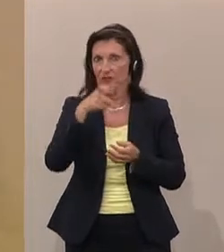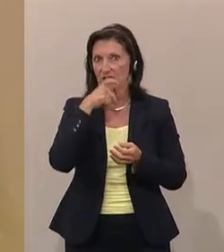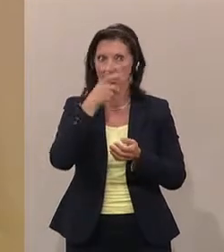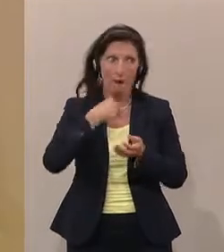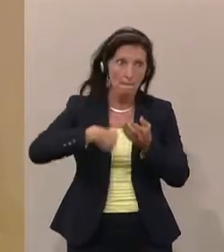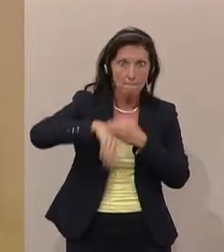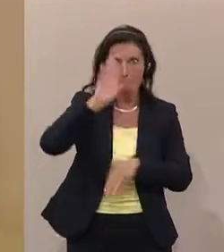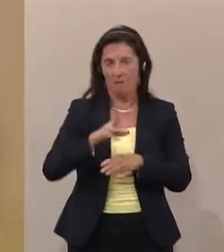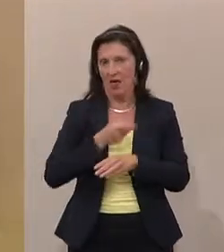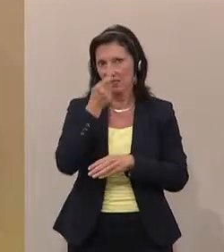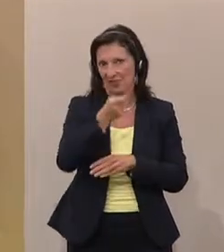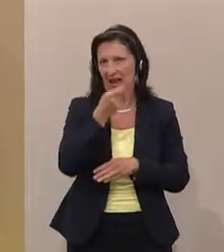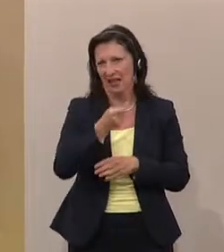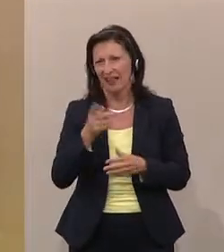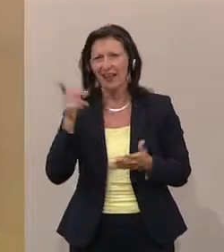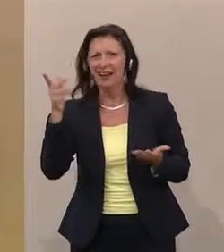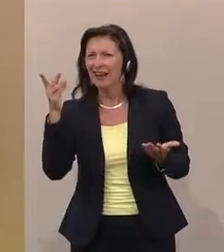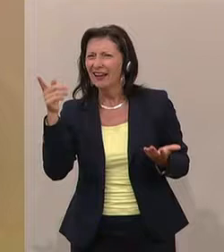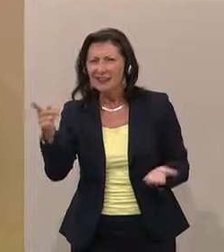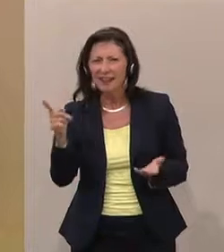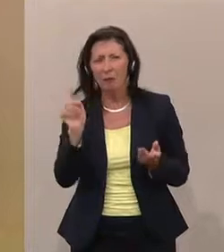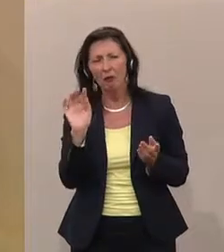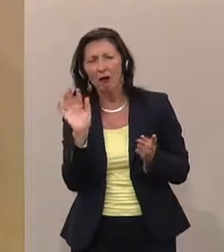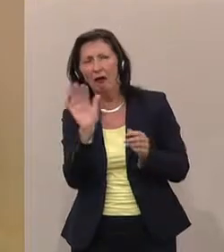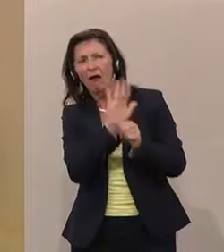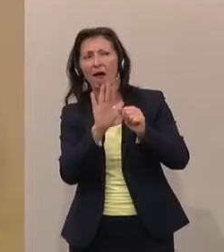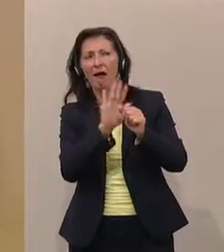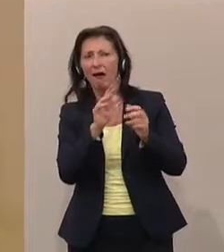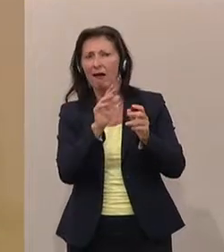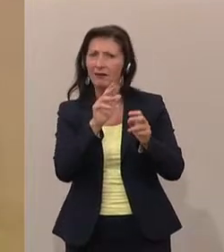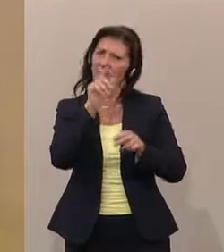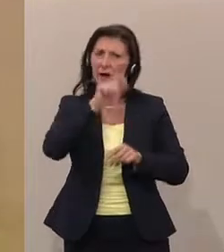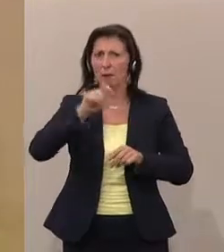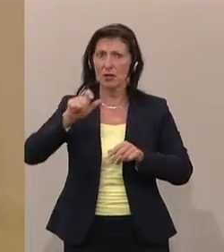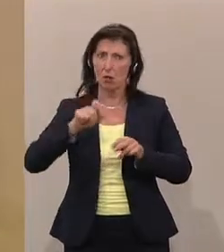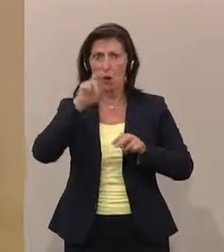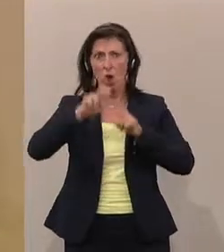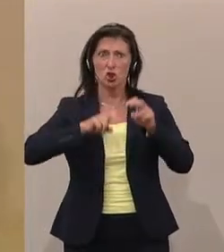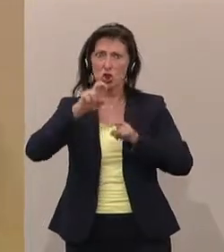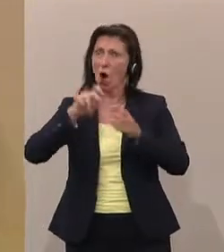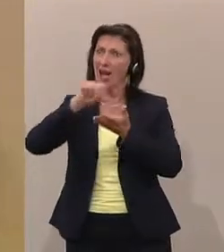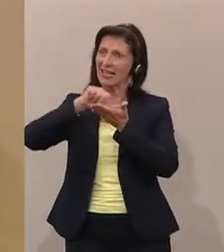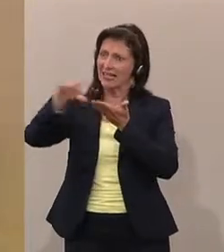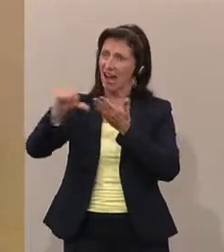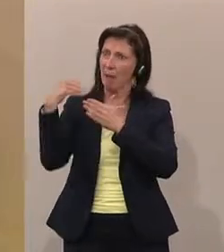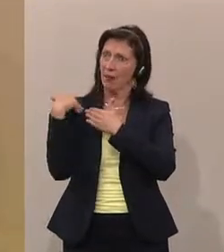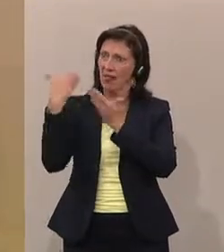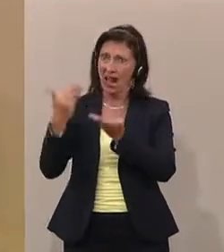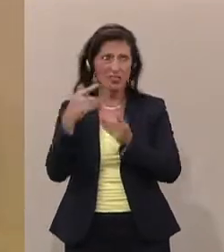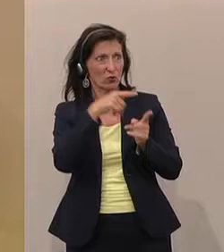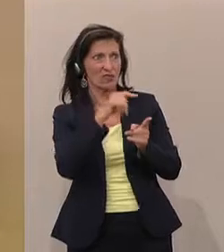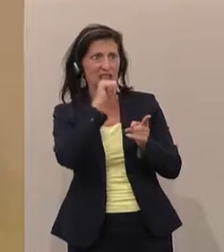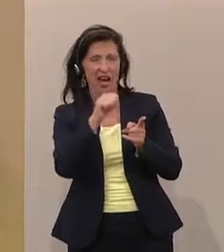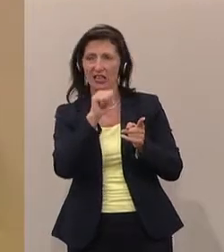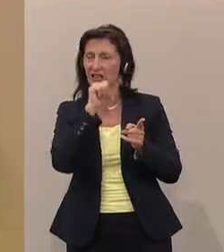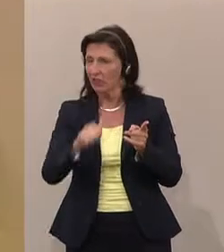Sozialversicherungsabgaben. Das heißt, dieser Schmäh ist, die Steuern zahlen, müssen entlastet werden und die anderen nicht, ist leider ein Schmäh. Das, was sie